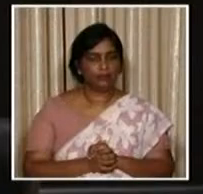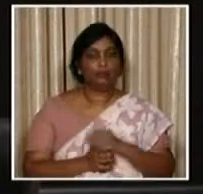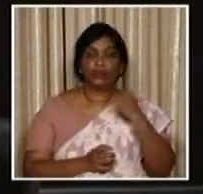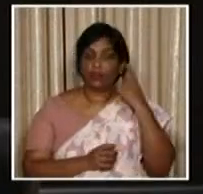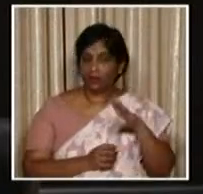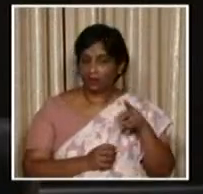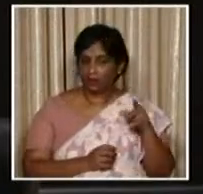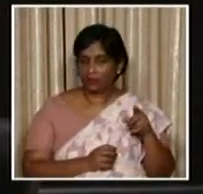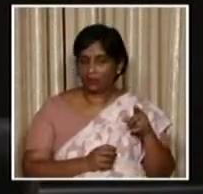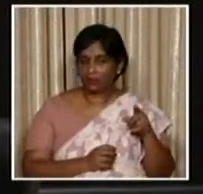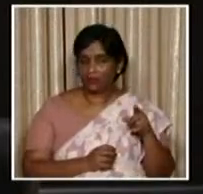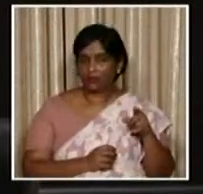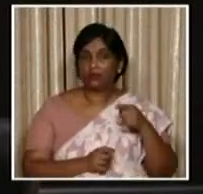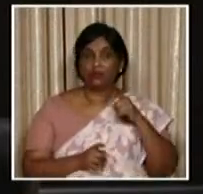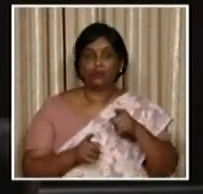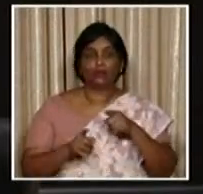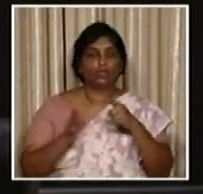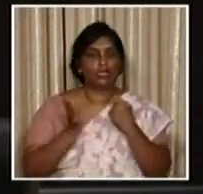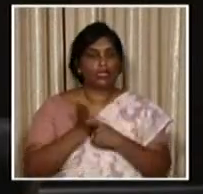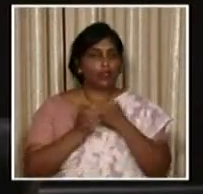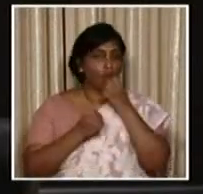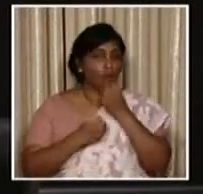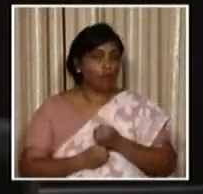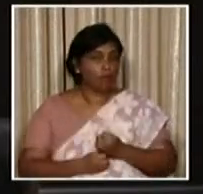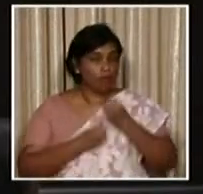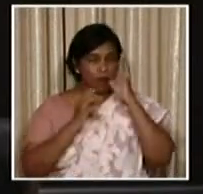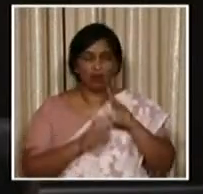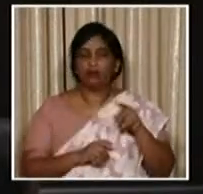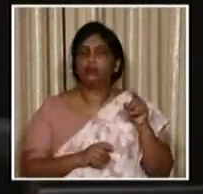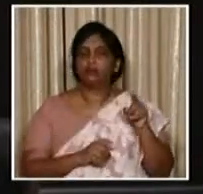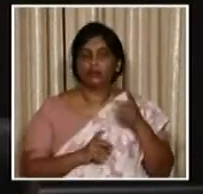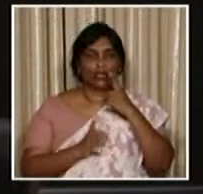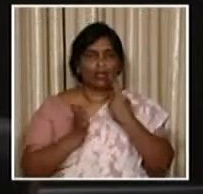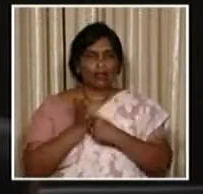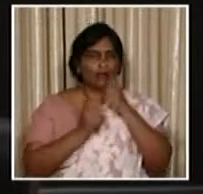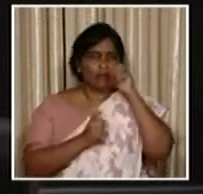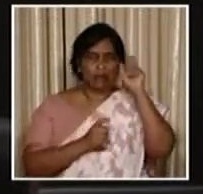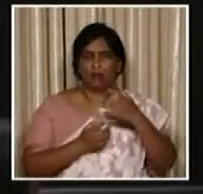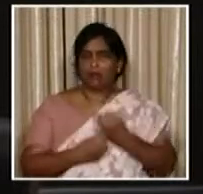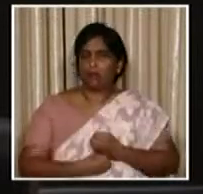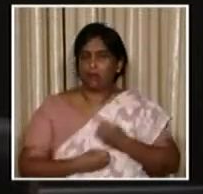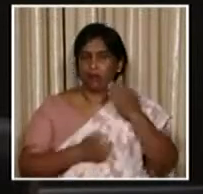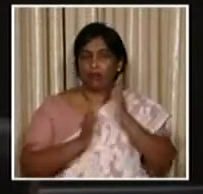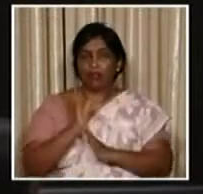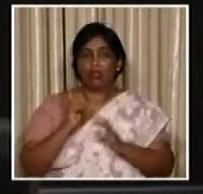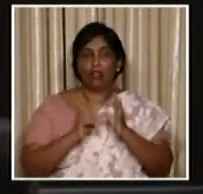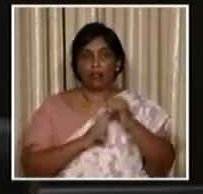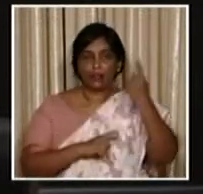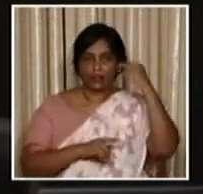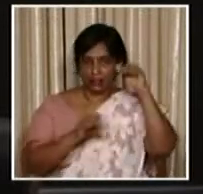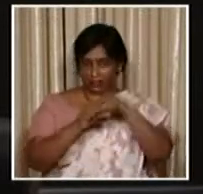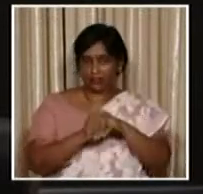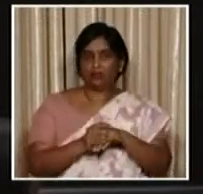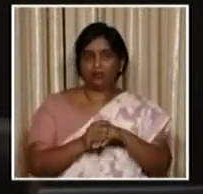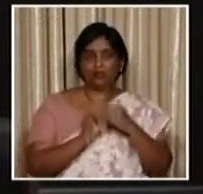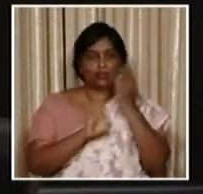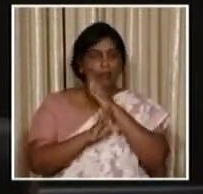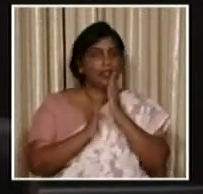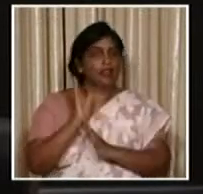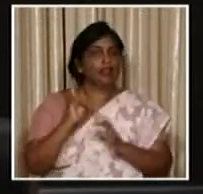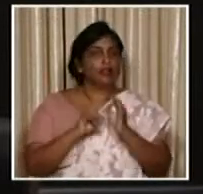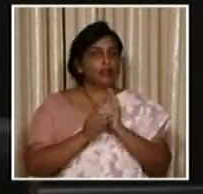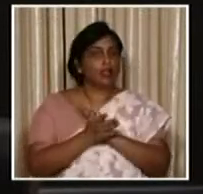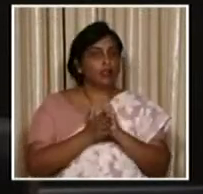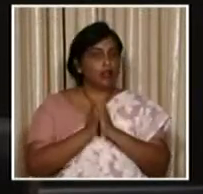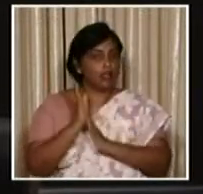නිසා මේ රිල්වාන් බෝම්බේ පුපුර ගන්නවා රිල්වාන් බෝම්බේ පුපුර ගන්නවා අපේ ඇමතුමා අයියේ හිටියා අපේ හිටපු ඇමතුමා